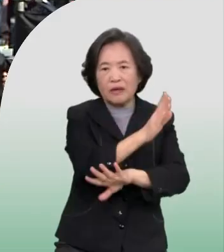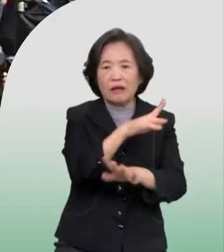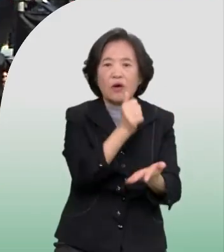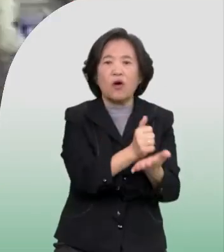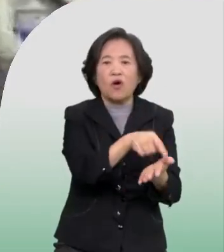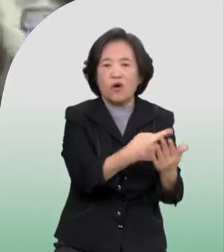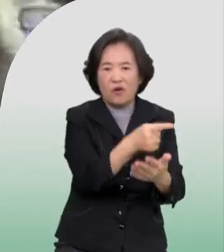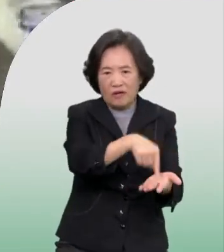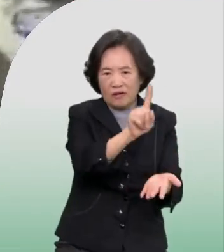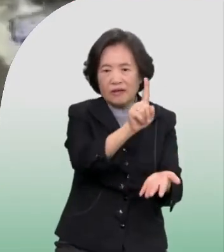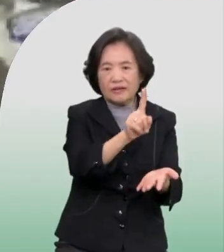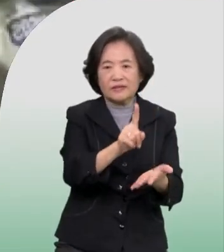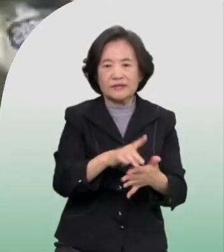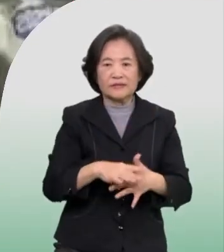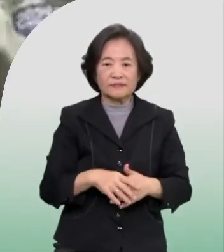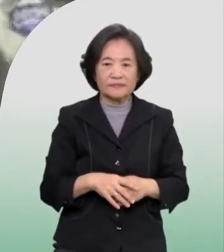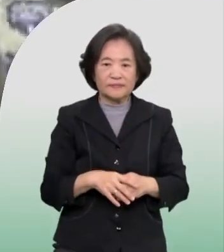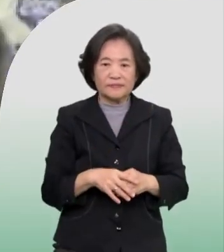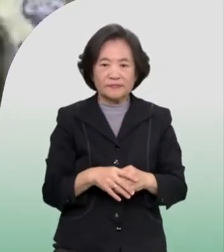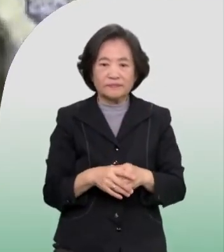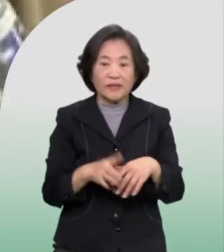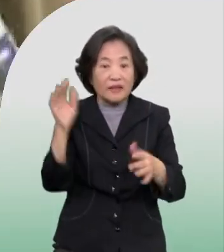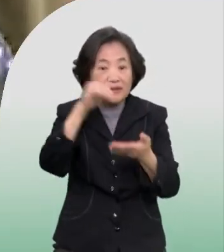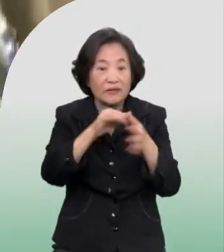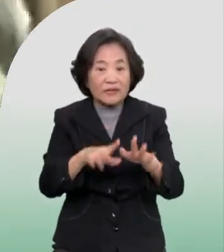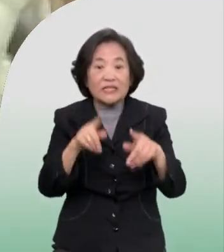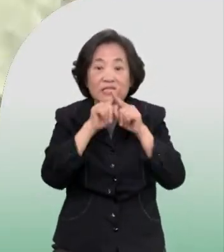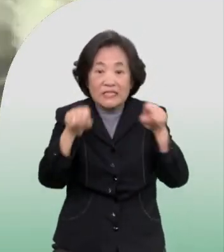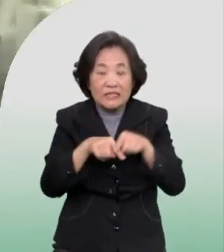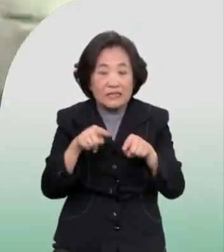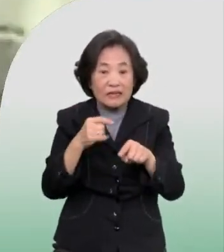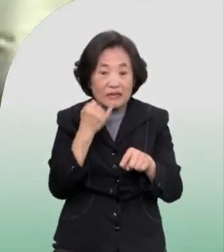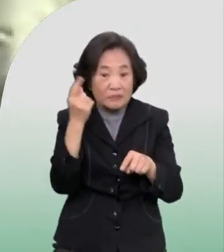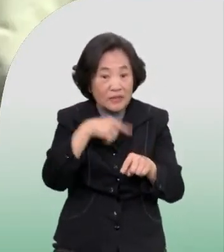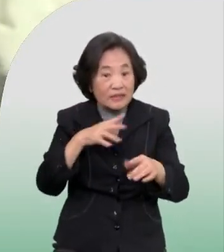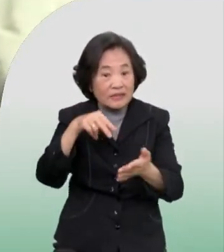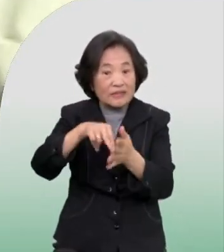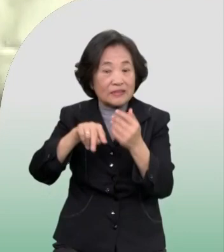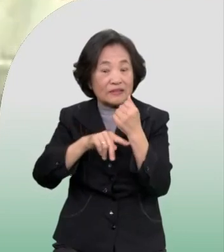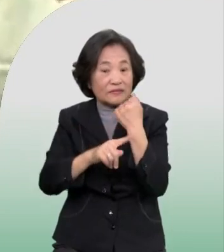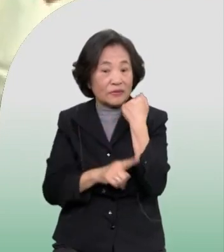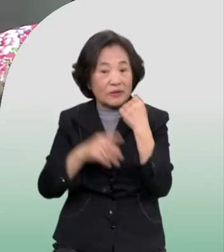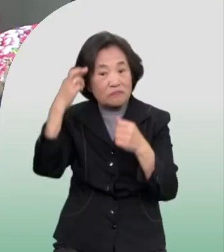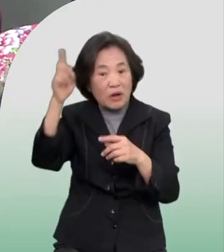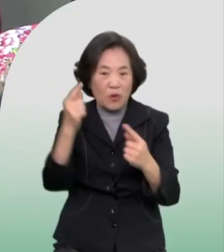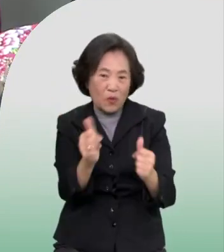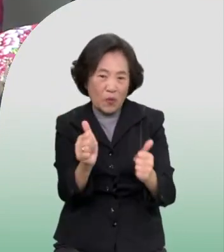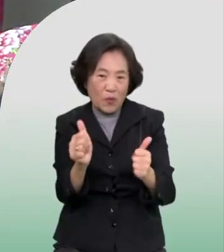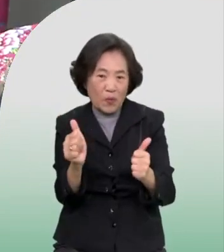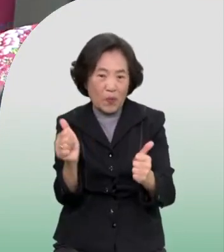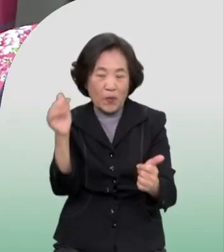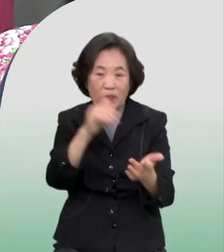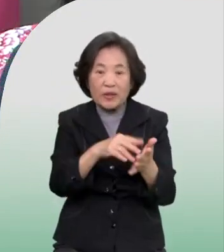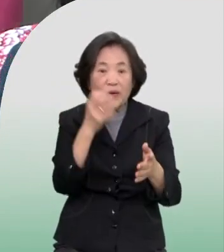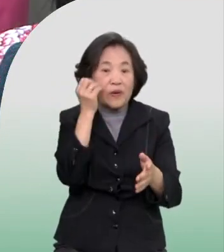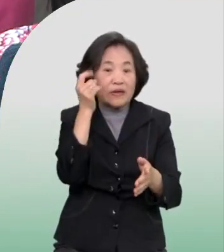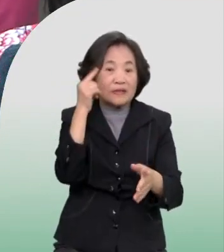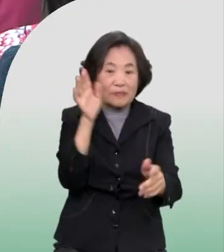上立委。立下众委会坐在老县任立委傅坤基里边，到花莲